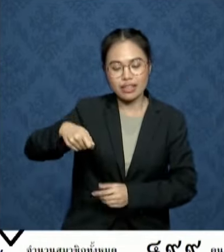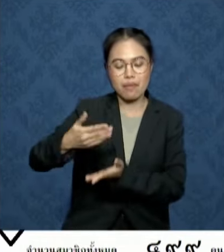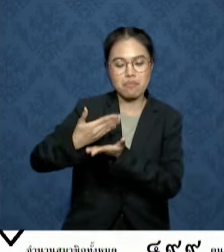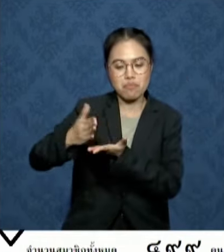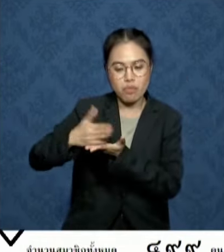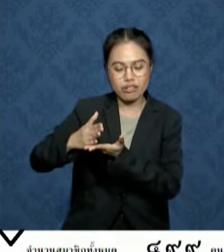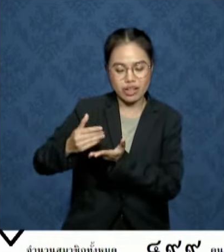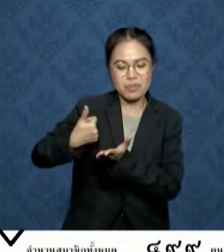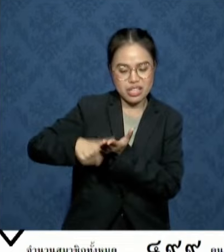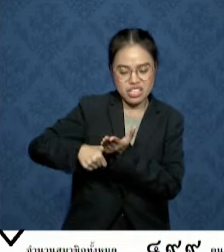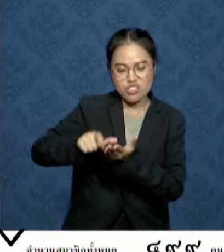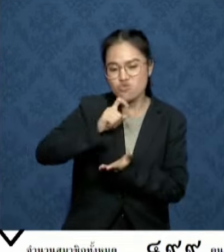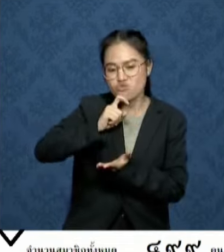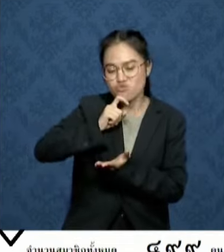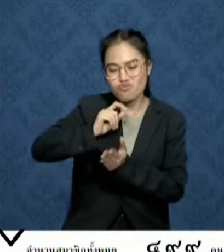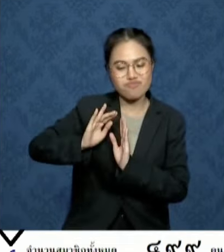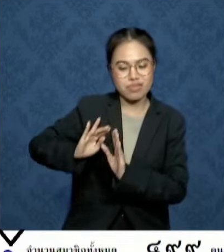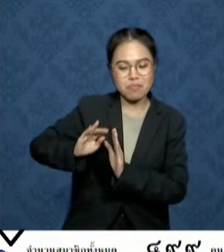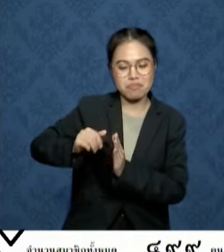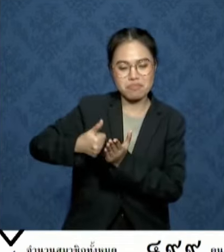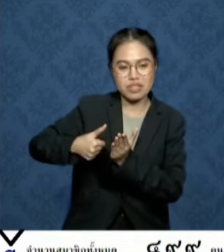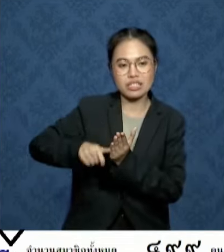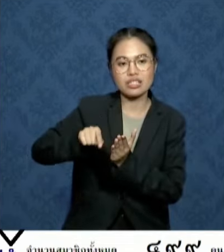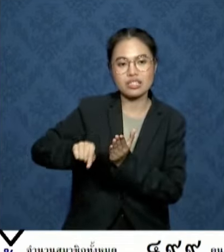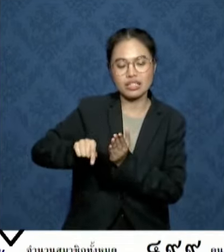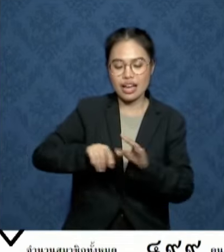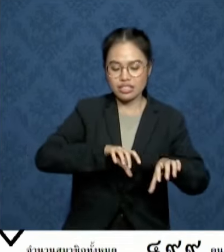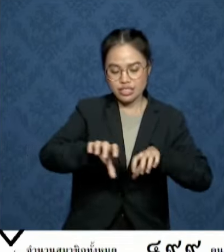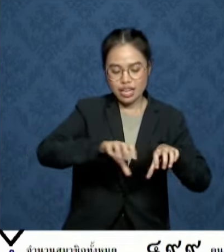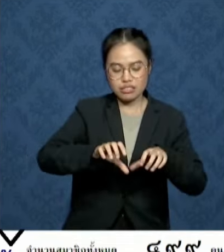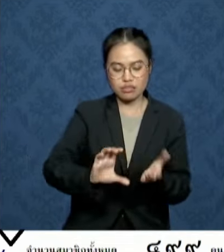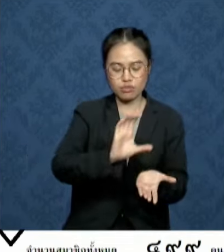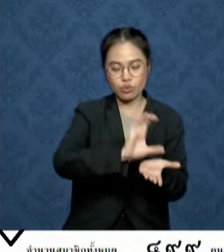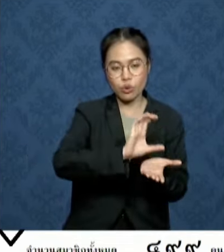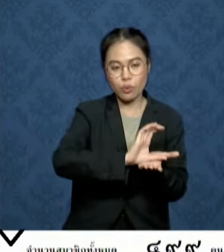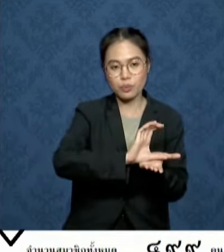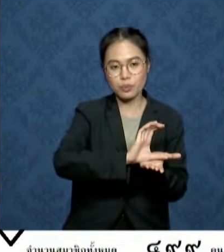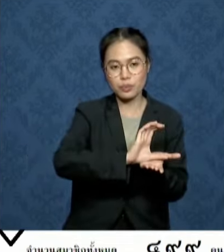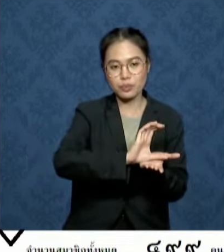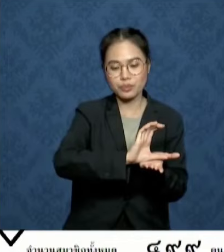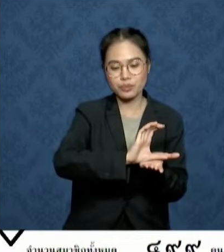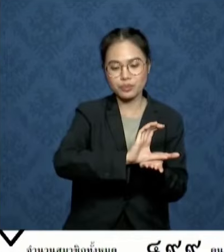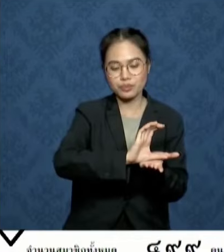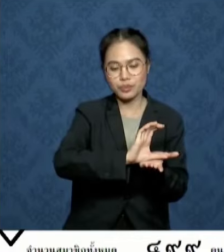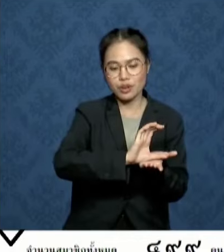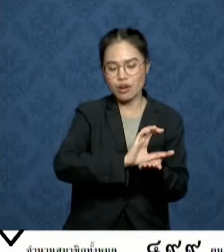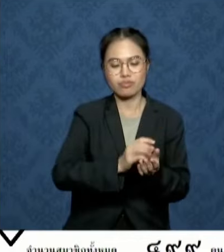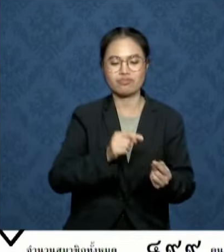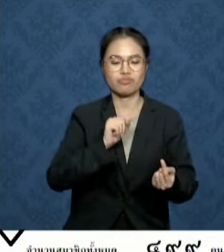จนเหลอเป็ี่ขางชำละเลอหลังนะครับส่วนกจดสารงบก็ยังมาเบีดบัง